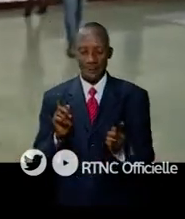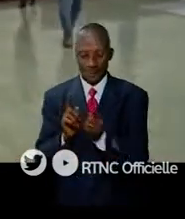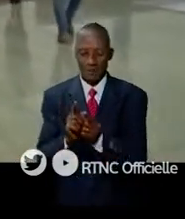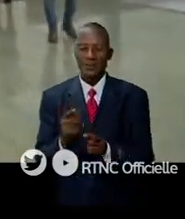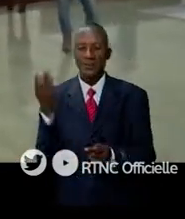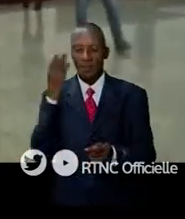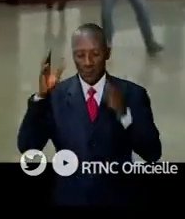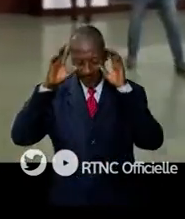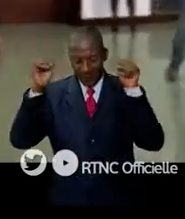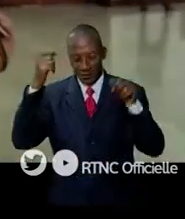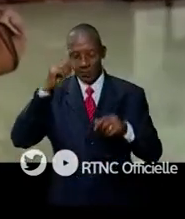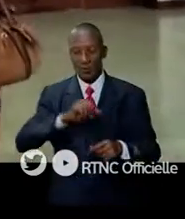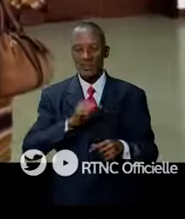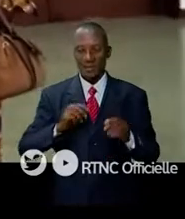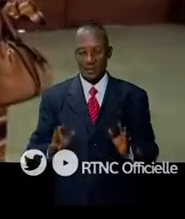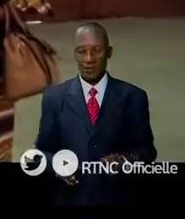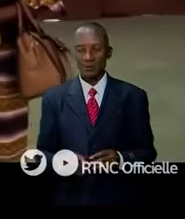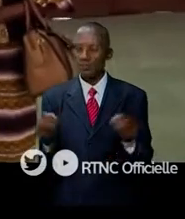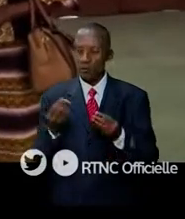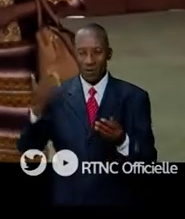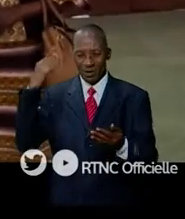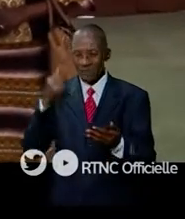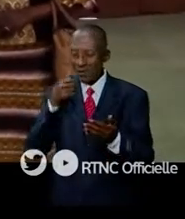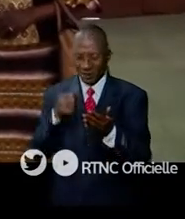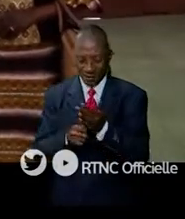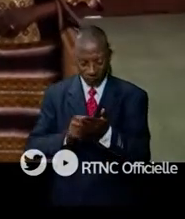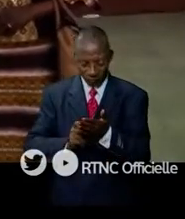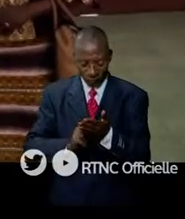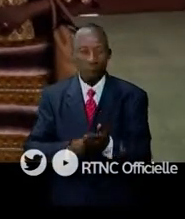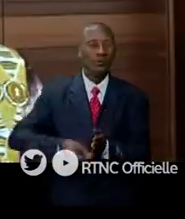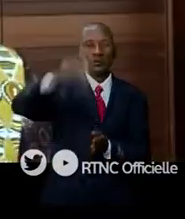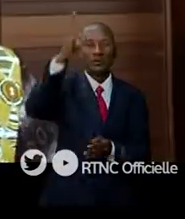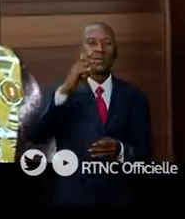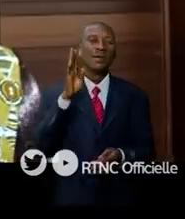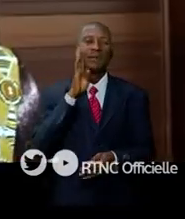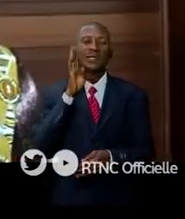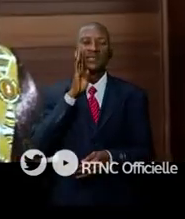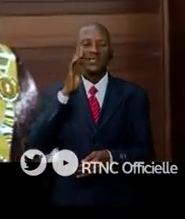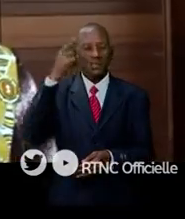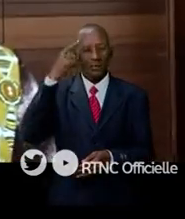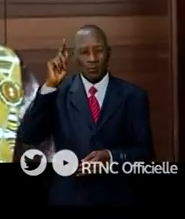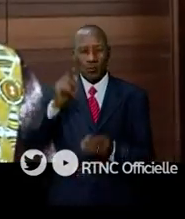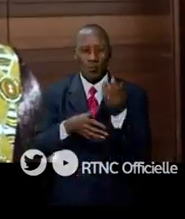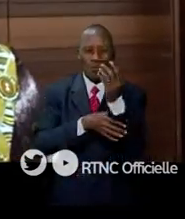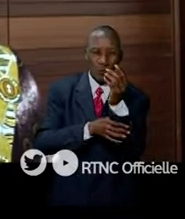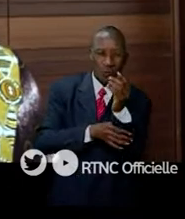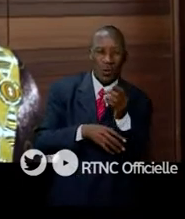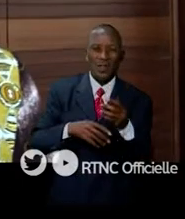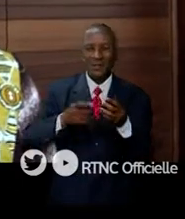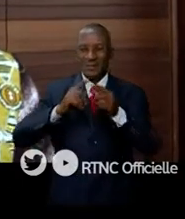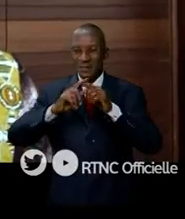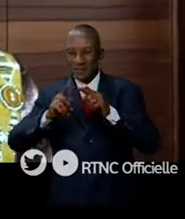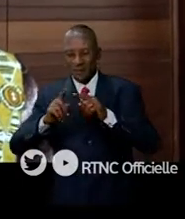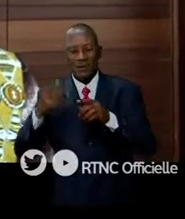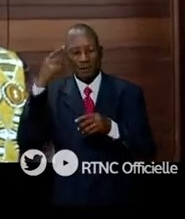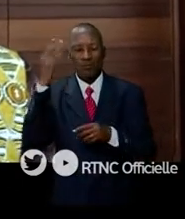roi des Belges pour la demande de la restitution des restes de mon père